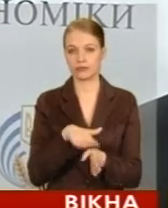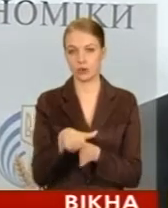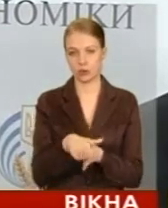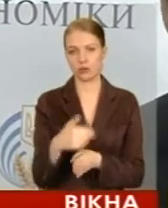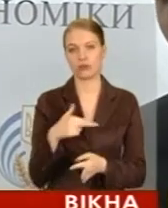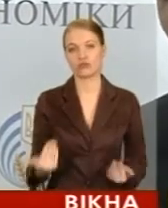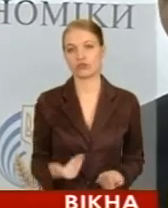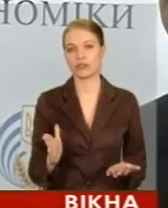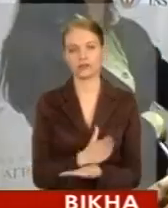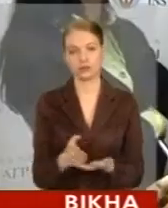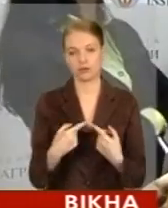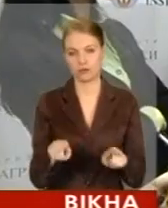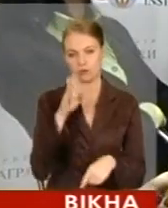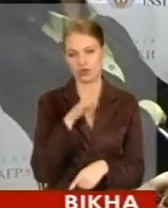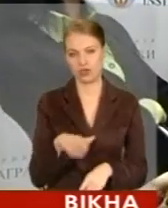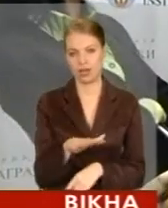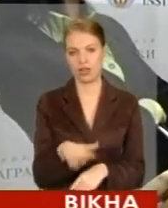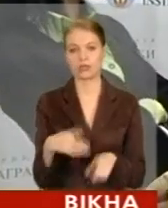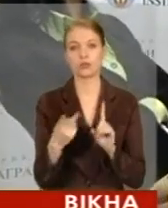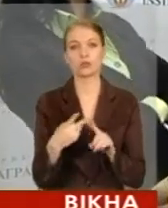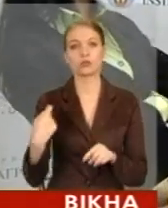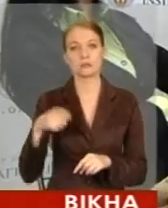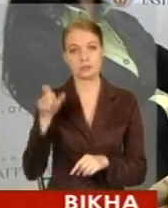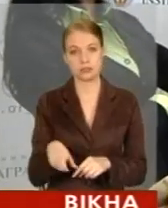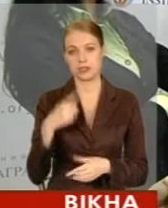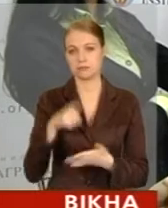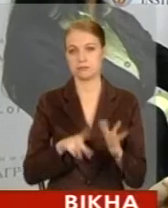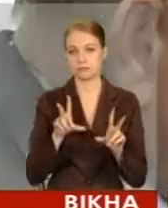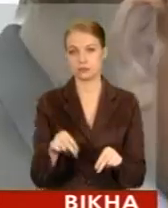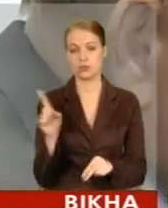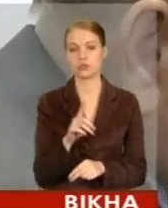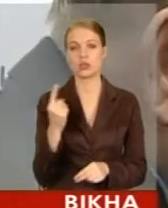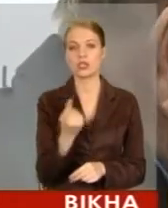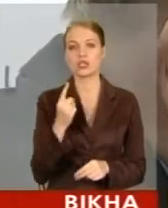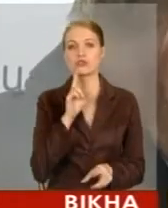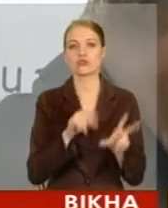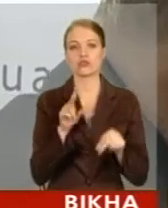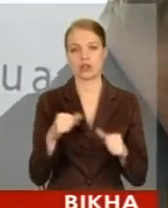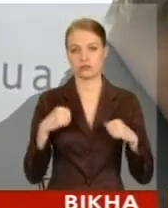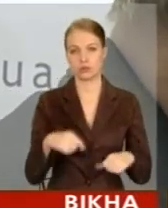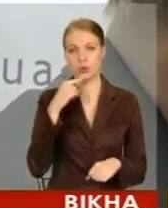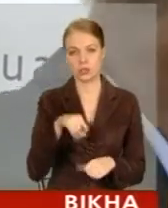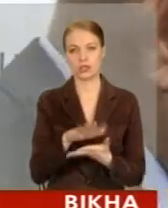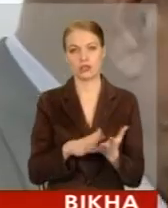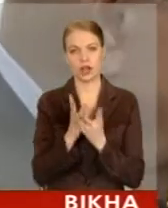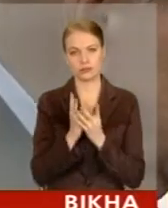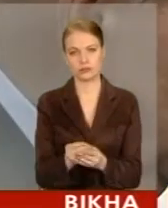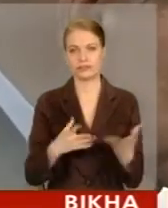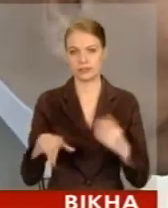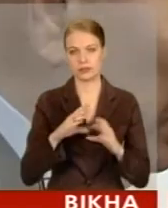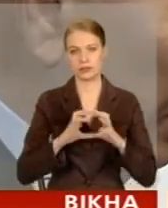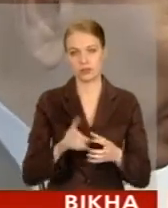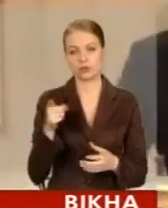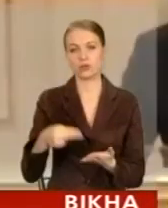б жили в зовсім іншій країні. Другий президент переконаний, чи не єдиний шанс угамувати Росію і далі тиснути на неї усім світом, адже